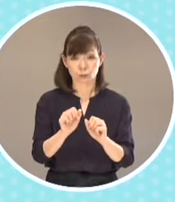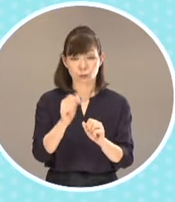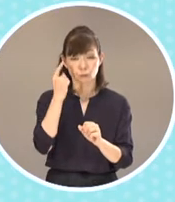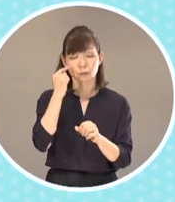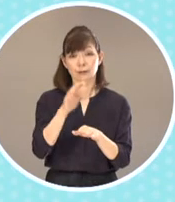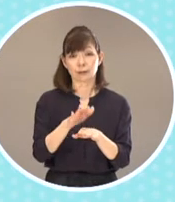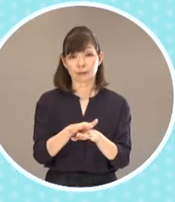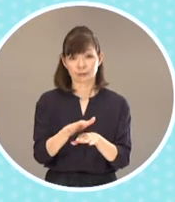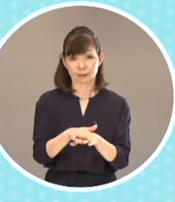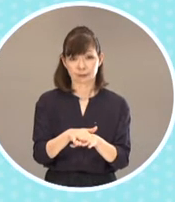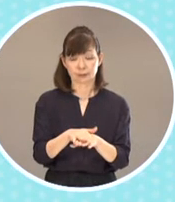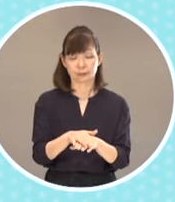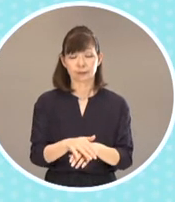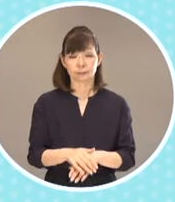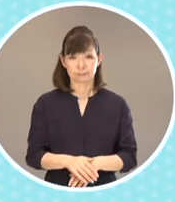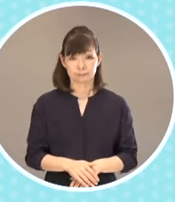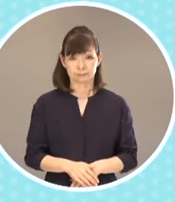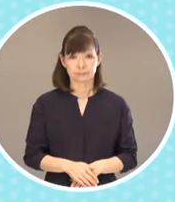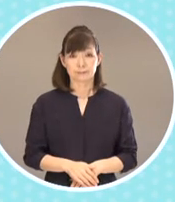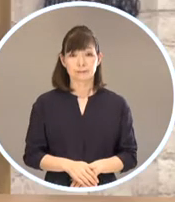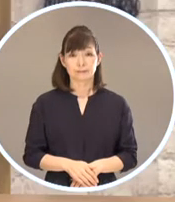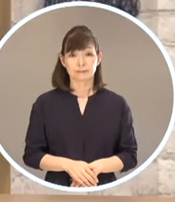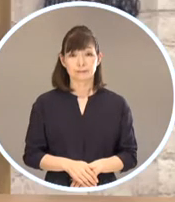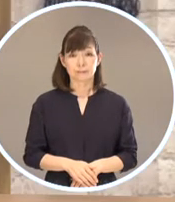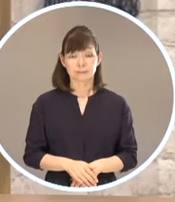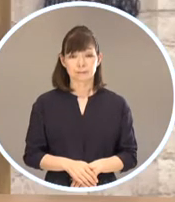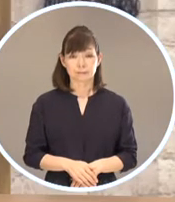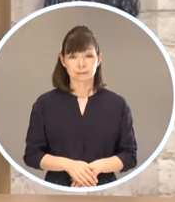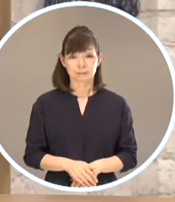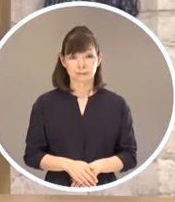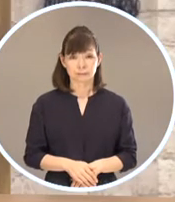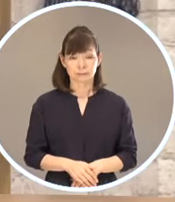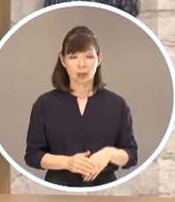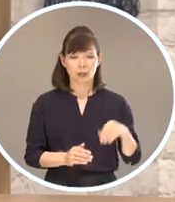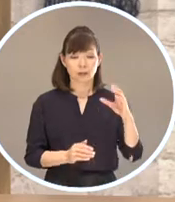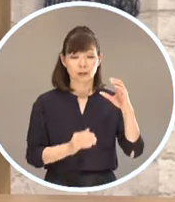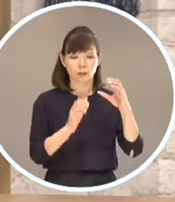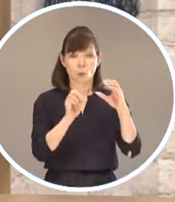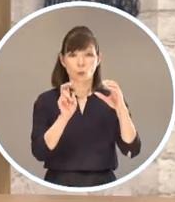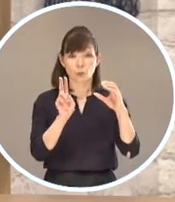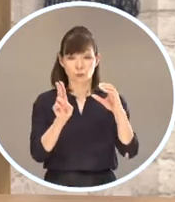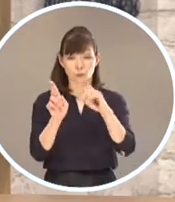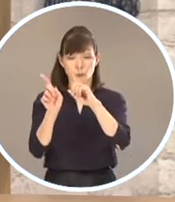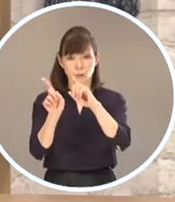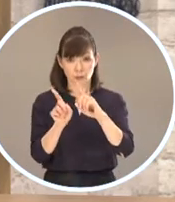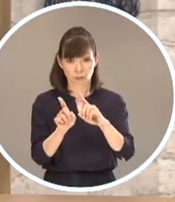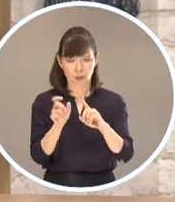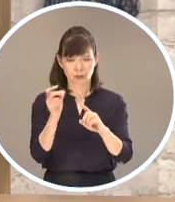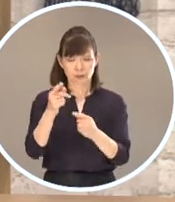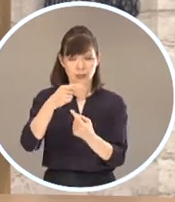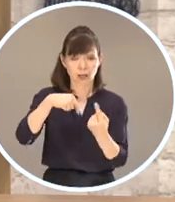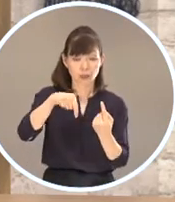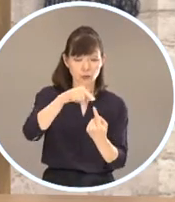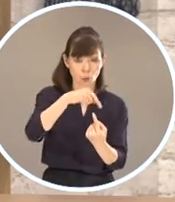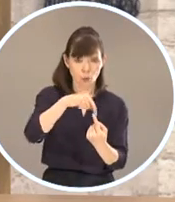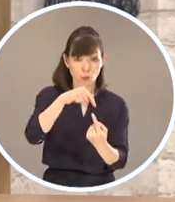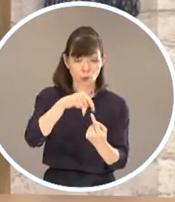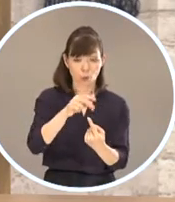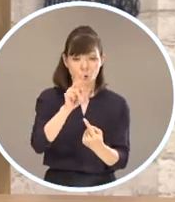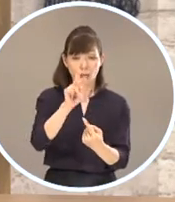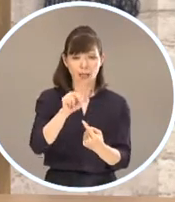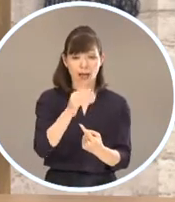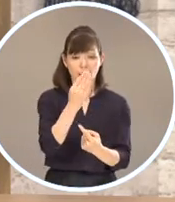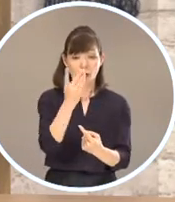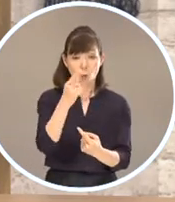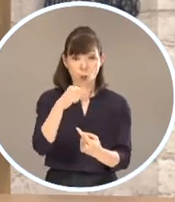ていこうというわけなんですね。でこの CO2 をですね、こう削減したり再利用する部分をカーボンリサイクル